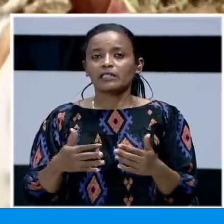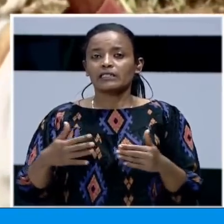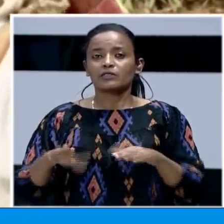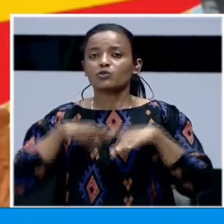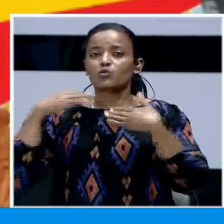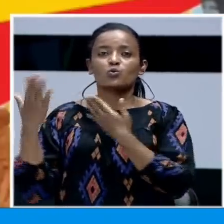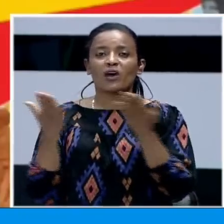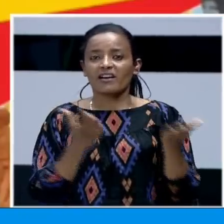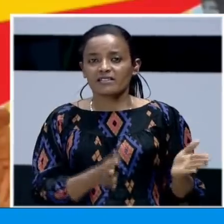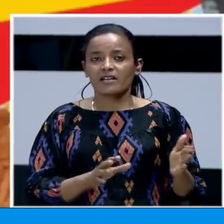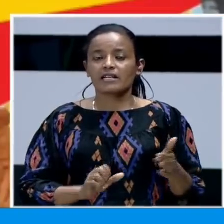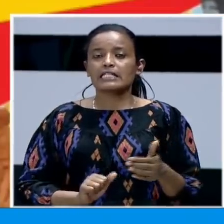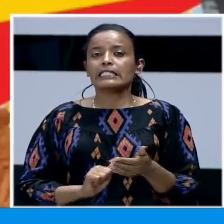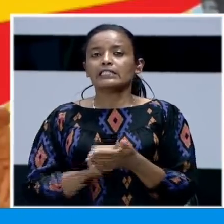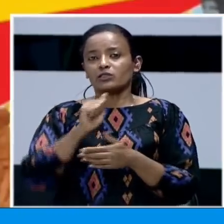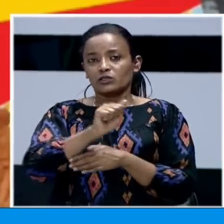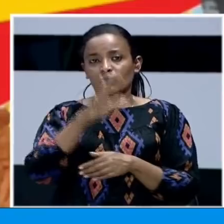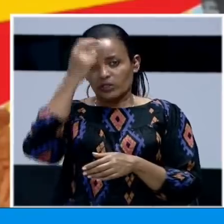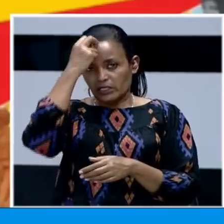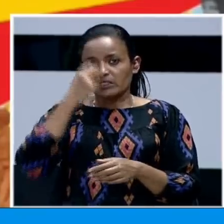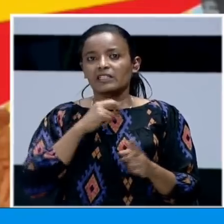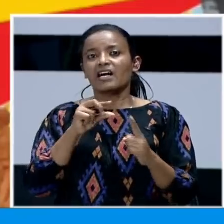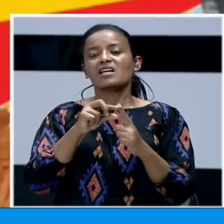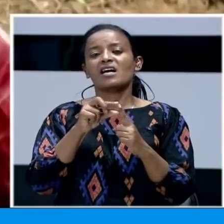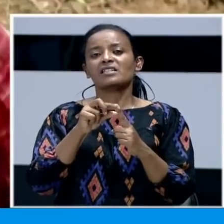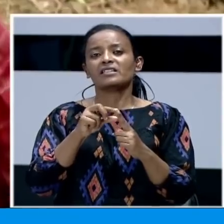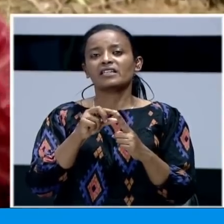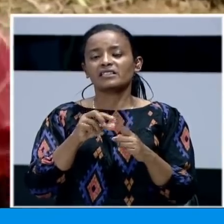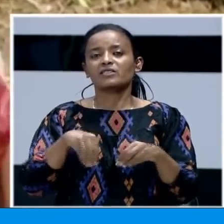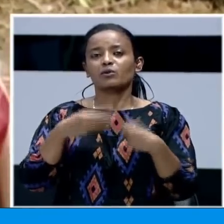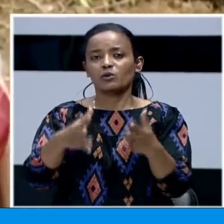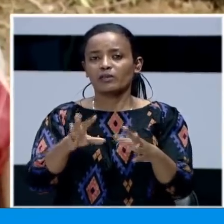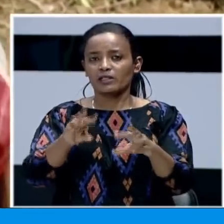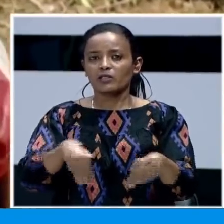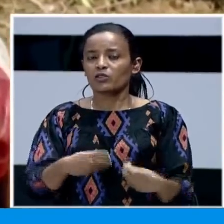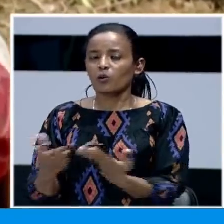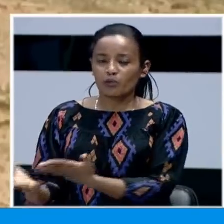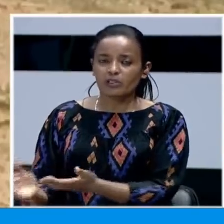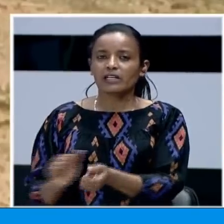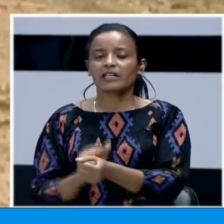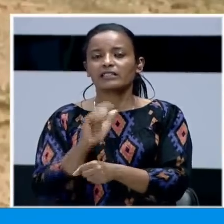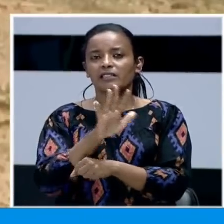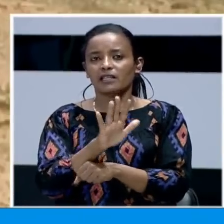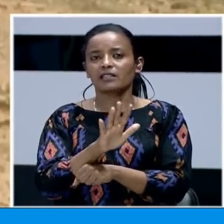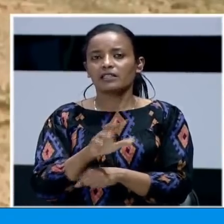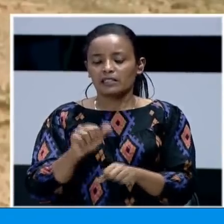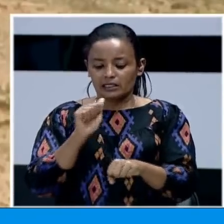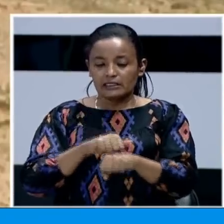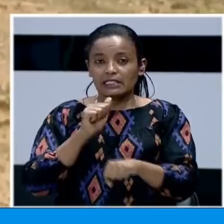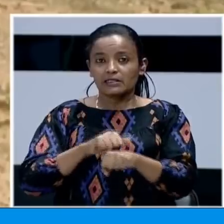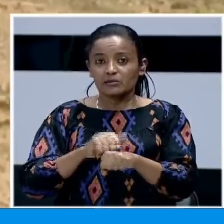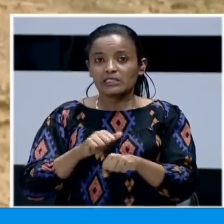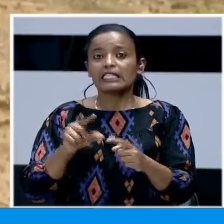ስዋኣት ሕድሪ ወለድኻ ቃል ኪዳን ከምዚ ገርና ንህበኩም ኣለና ተቐበሉና ሓደራ እዛ ኣም ትሪእዎ ኣለኹም ቃል ኣሲር